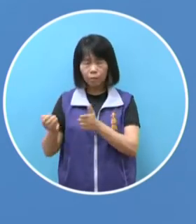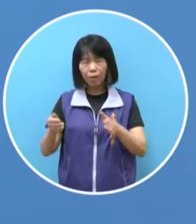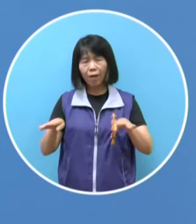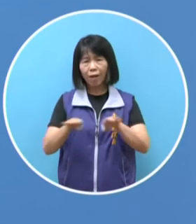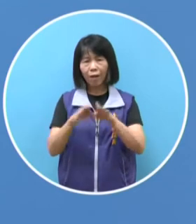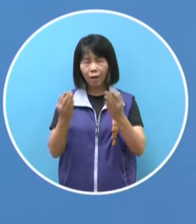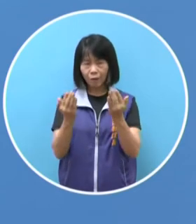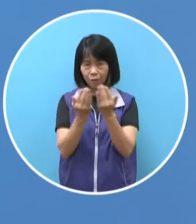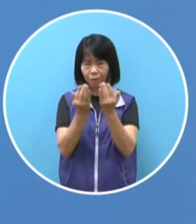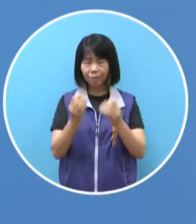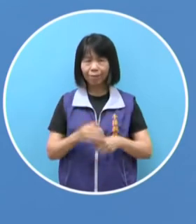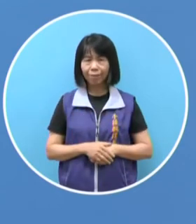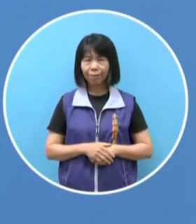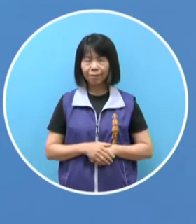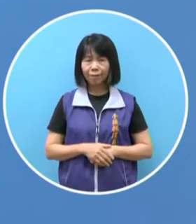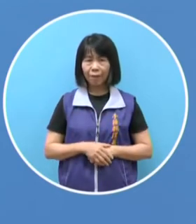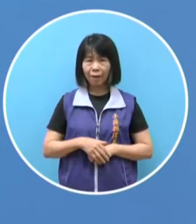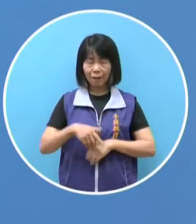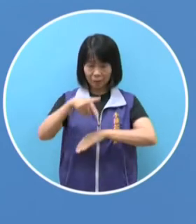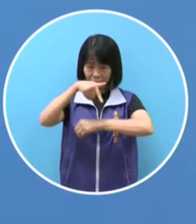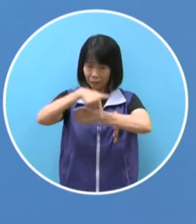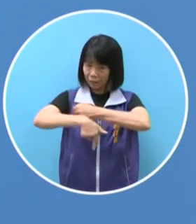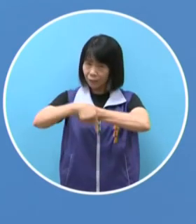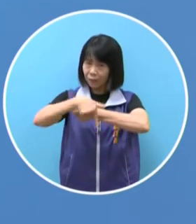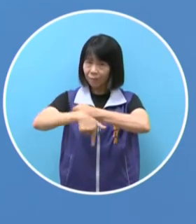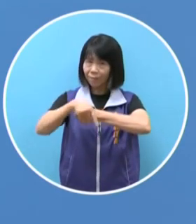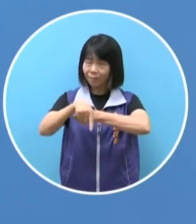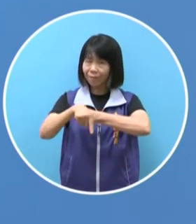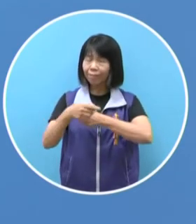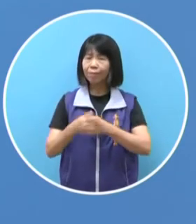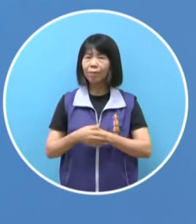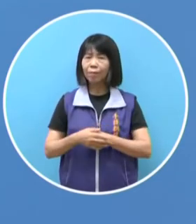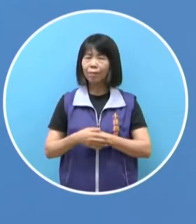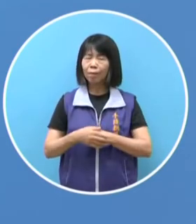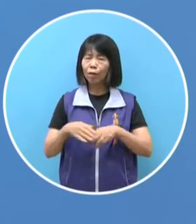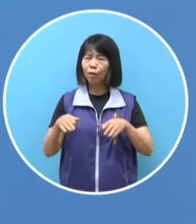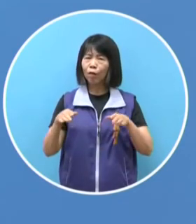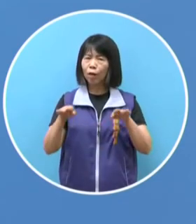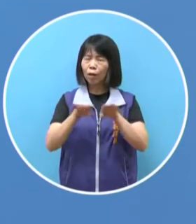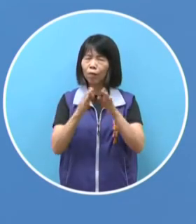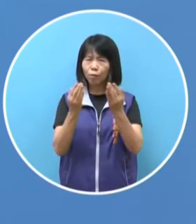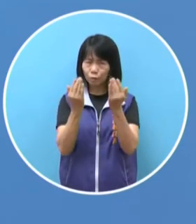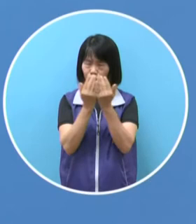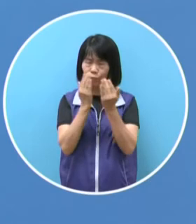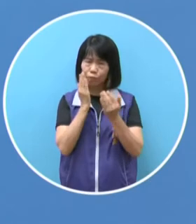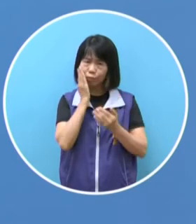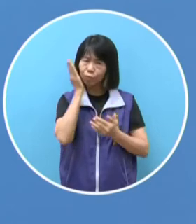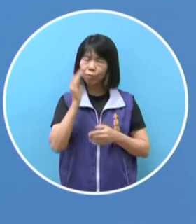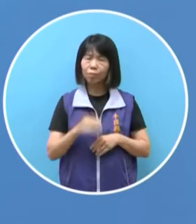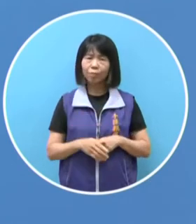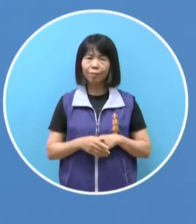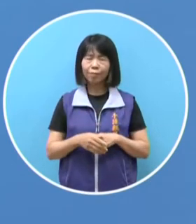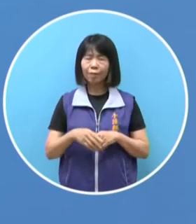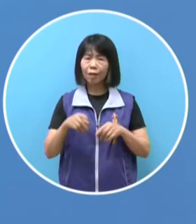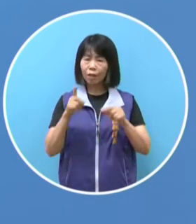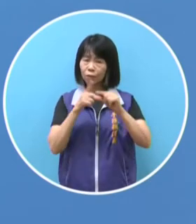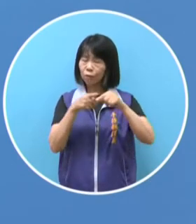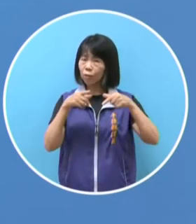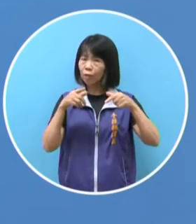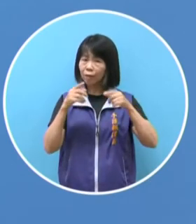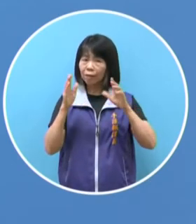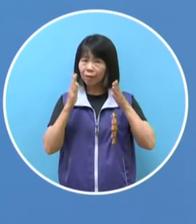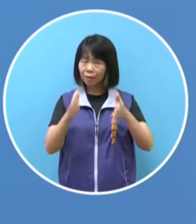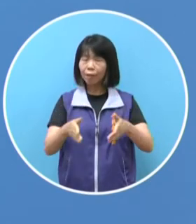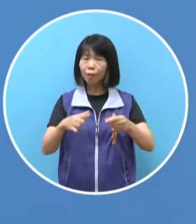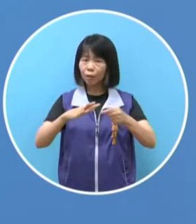们到下个学期能够这个顺利的开学，我想这个中央对于国中、国